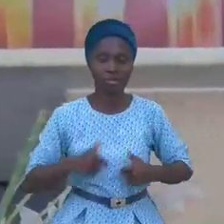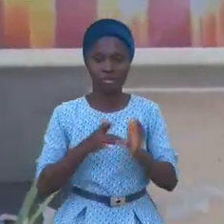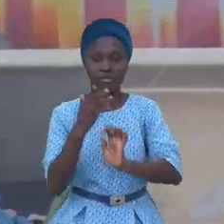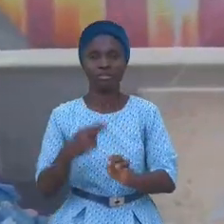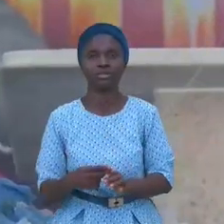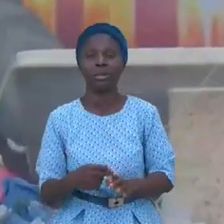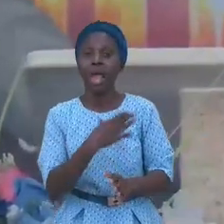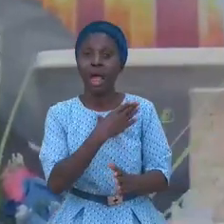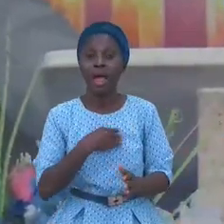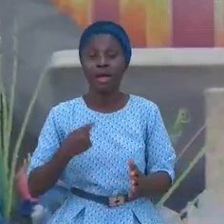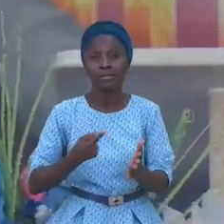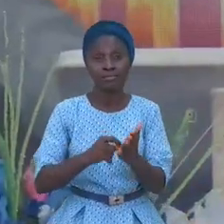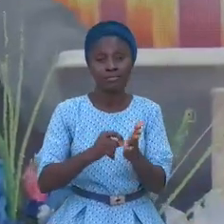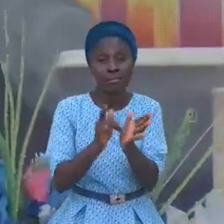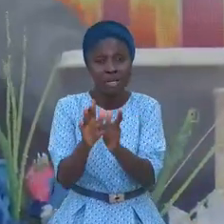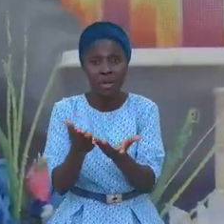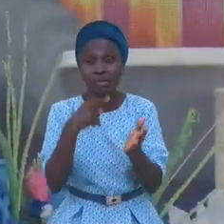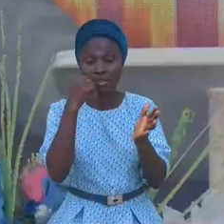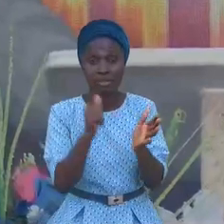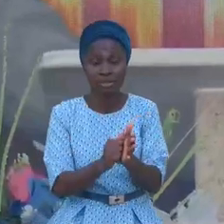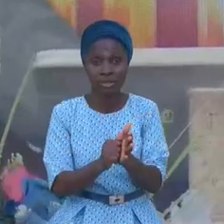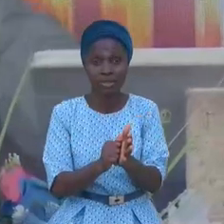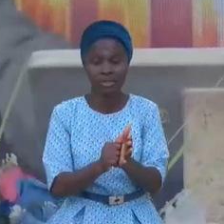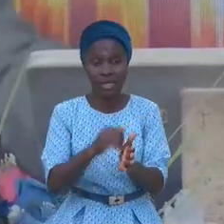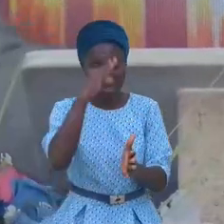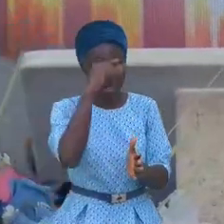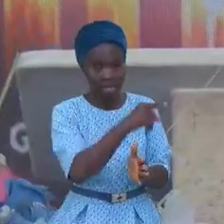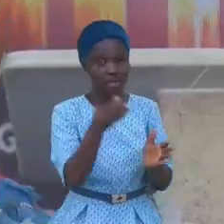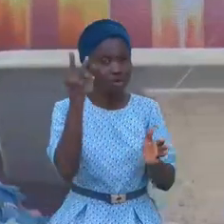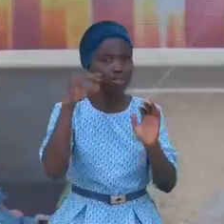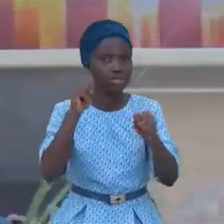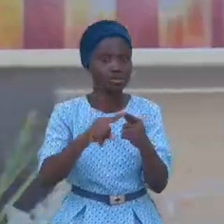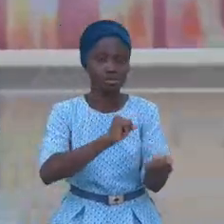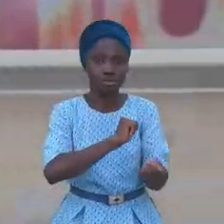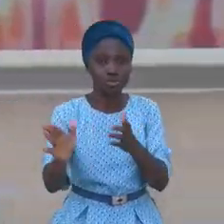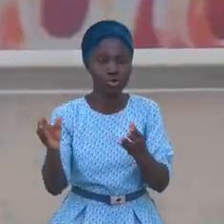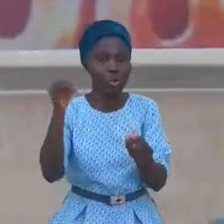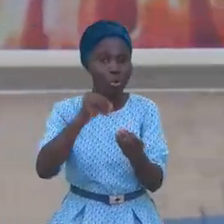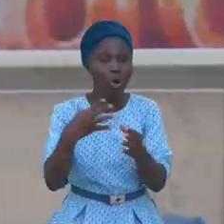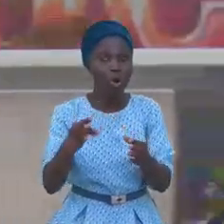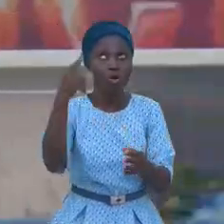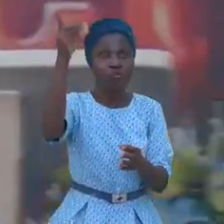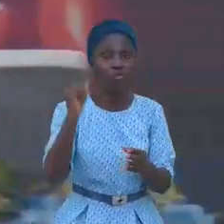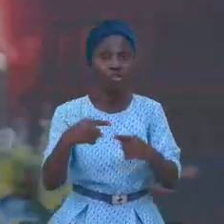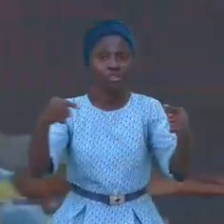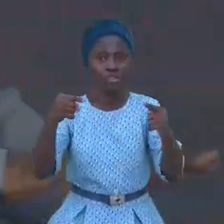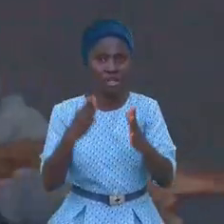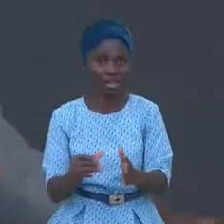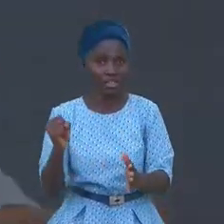Il a détruit plus des ennemis de Dieu à sa mort, plus